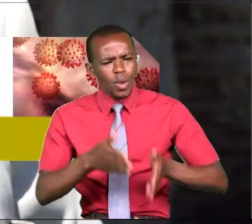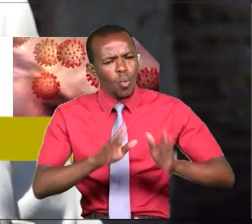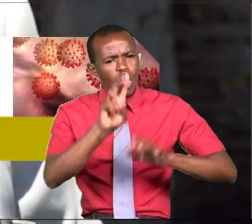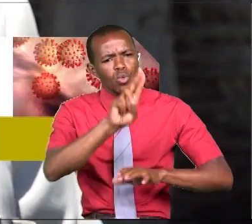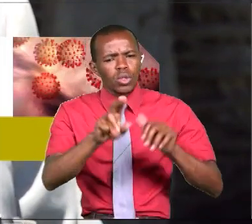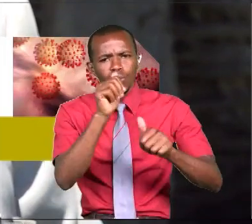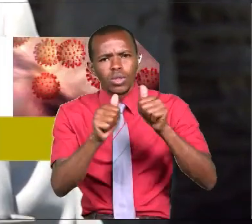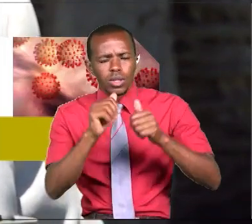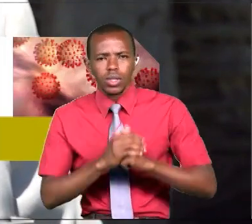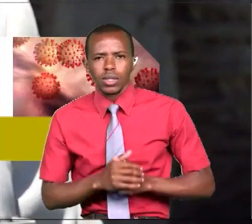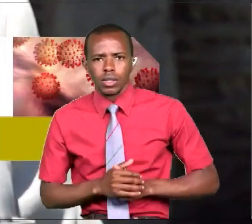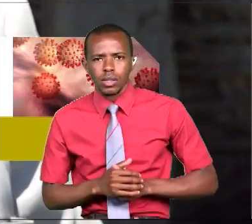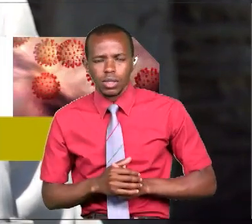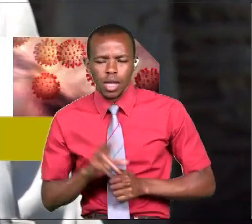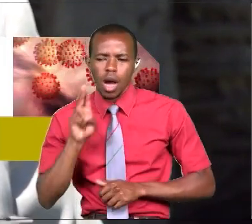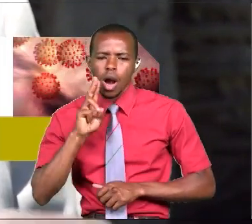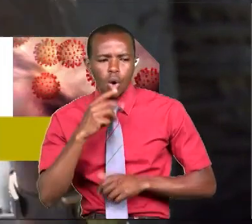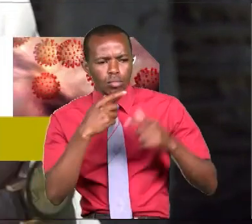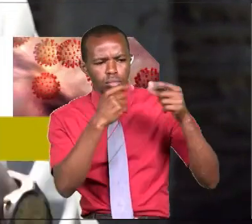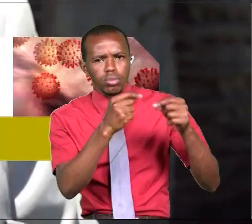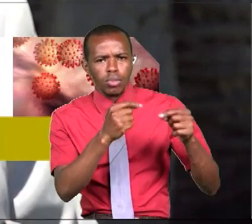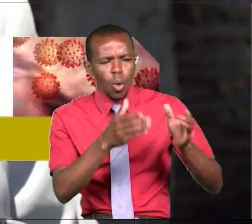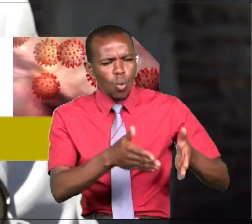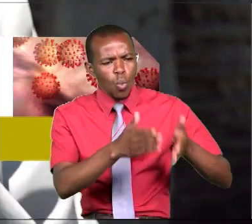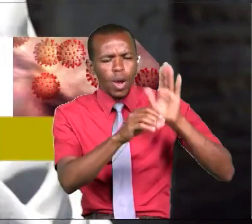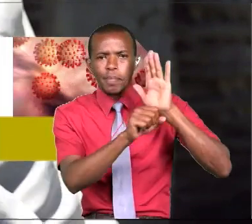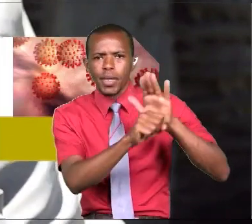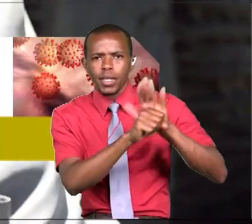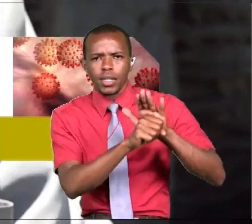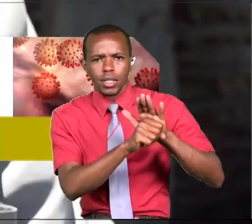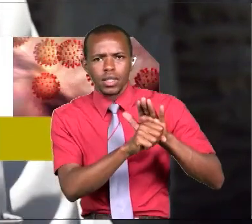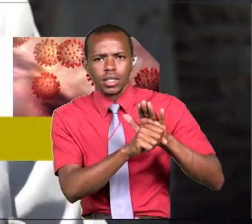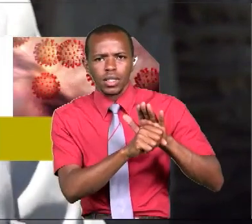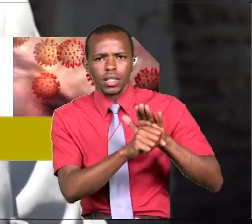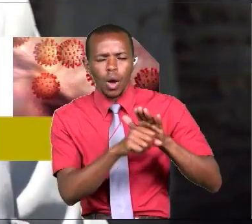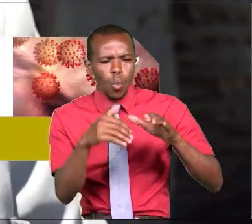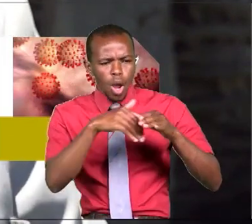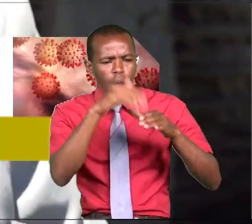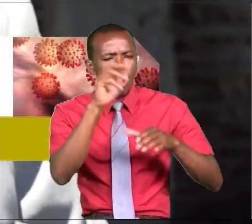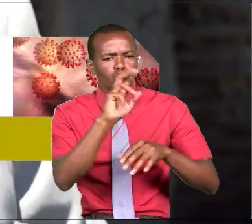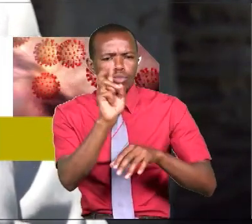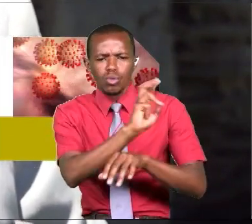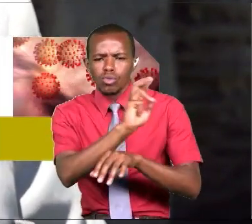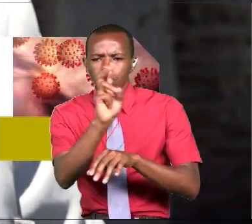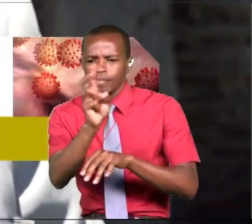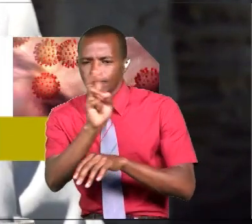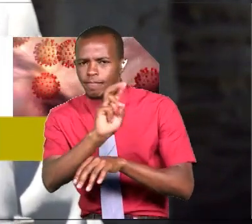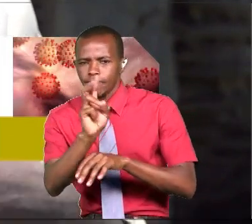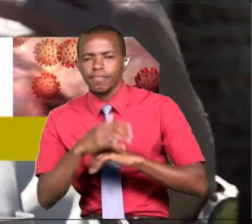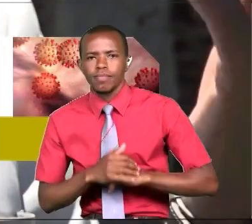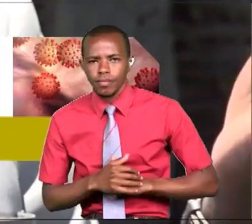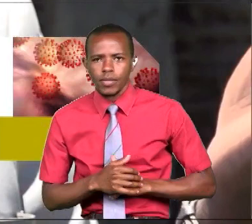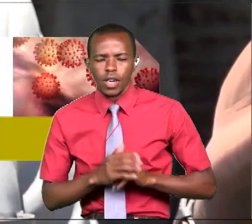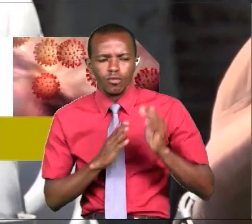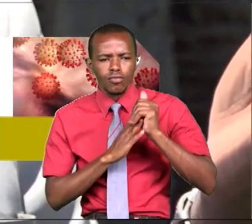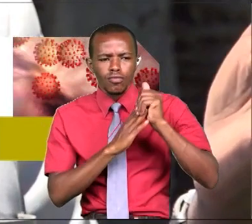sijui. Basi Musa akamwambia kuna parapara nyingi, tutoke nje tuende tukamuone.